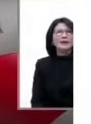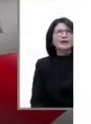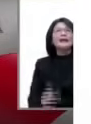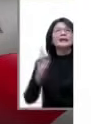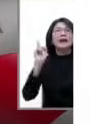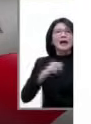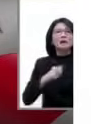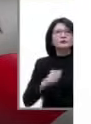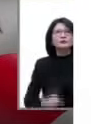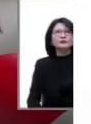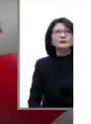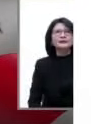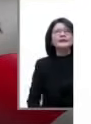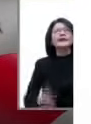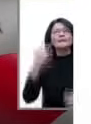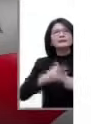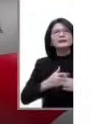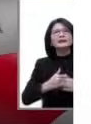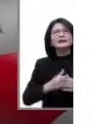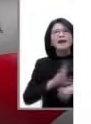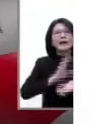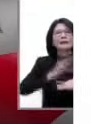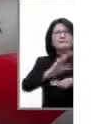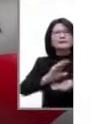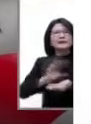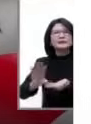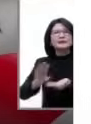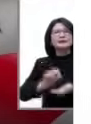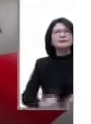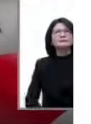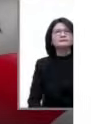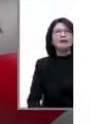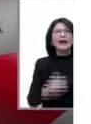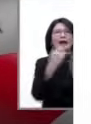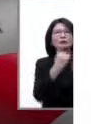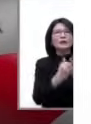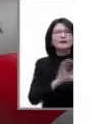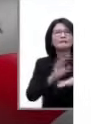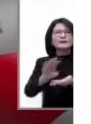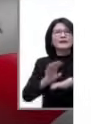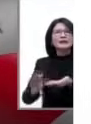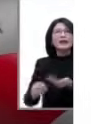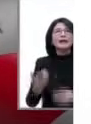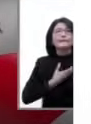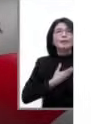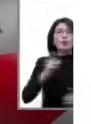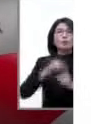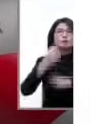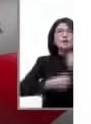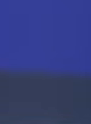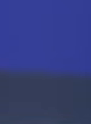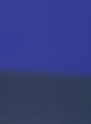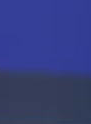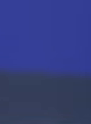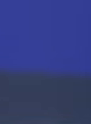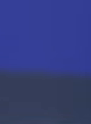Ee itu tetapi juga saya kira juga para juru bicara yang mungkin meyakinkan di situ pentingnya untuk kemudian partisas Le ba Iya